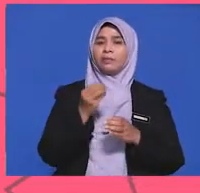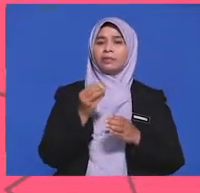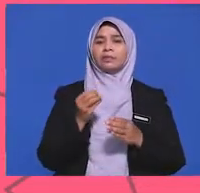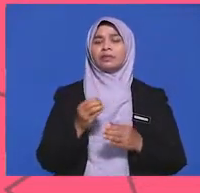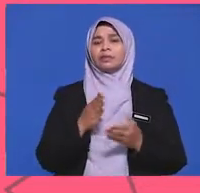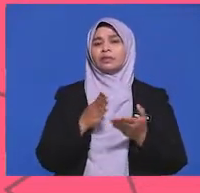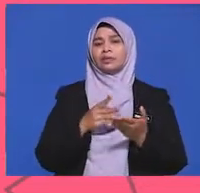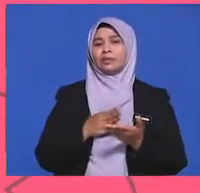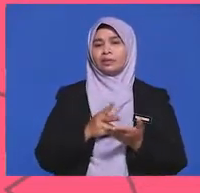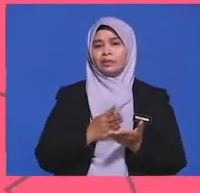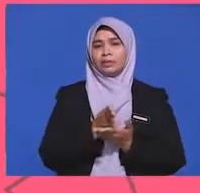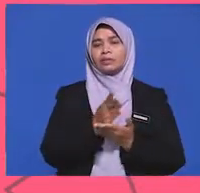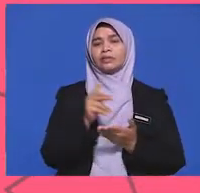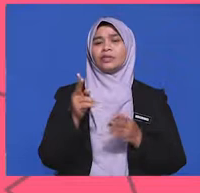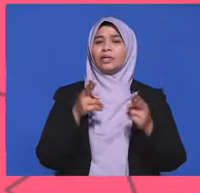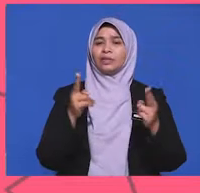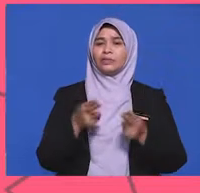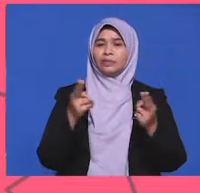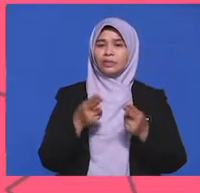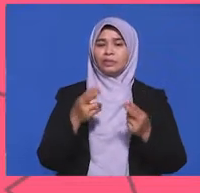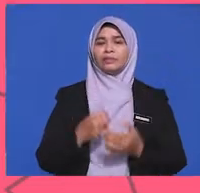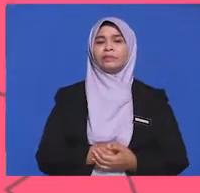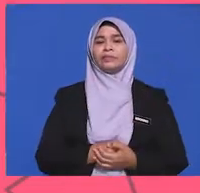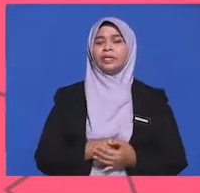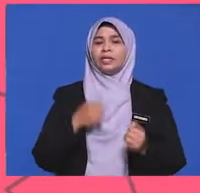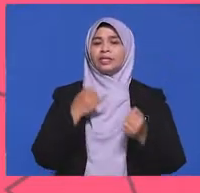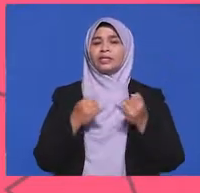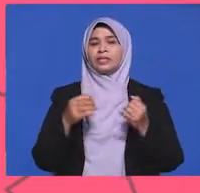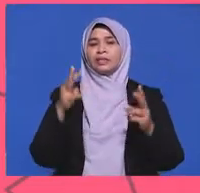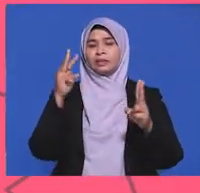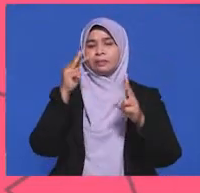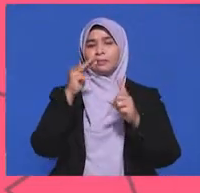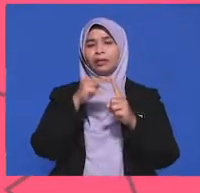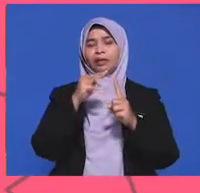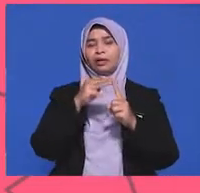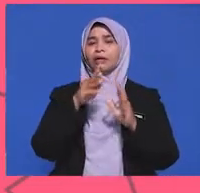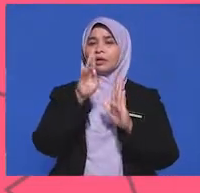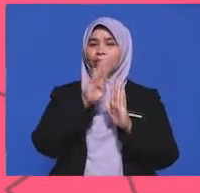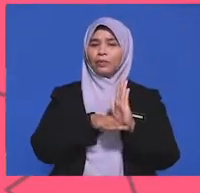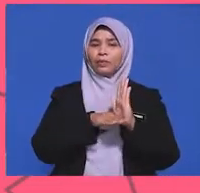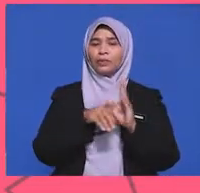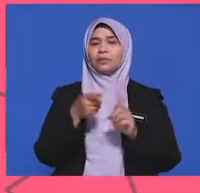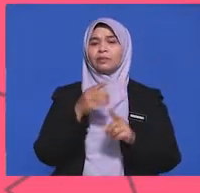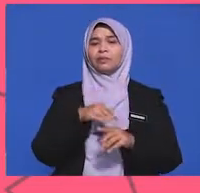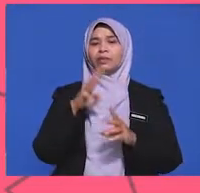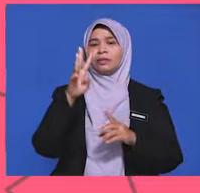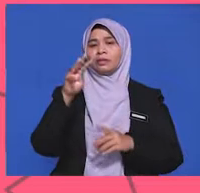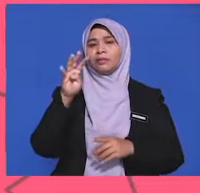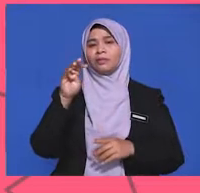ialah teruskan usaha. Jika markah yang kurang daripada